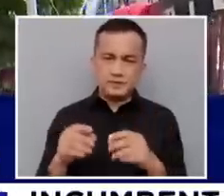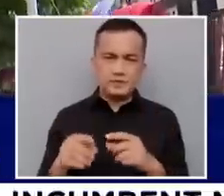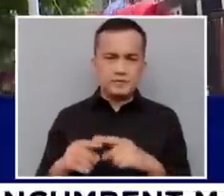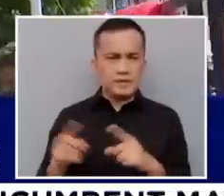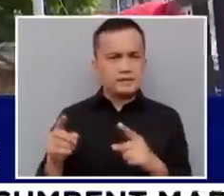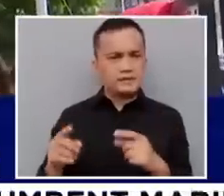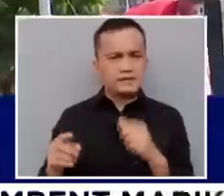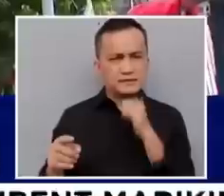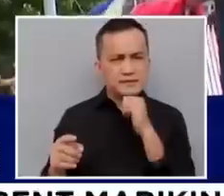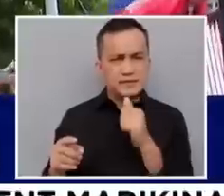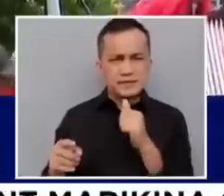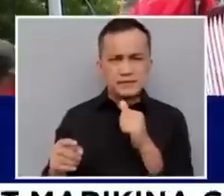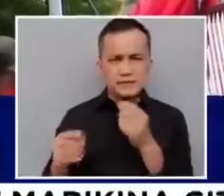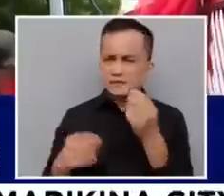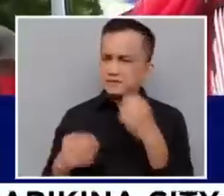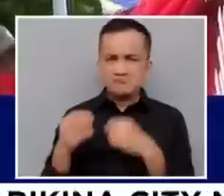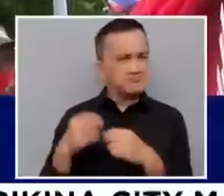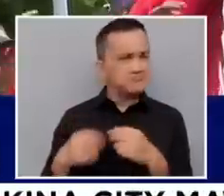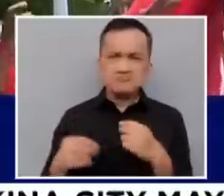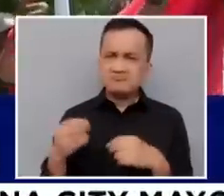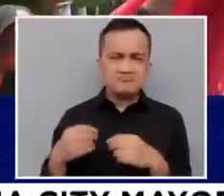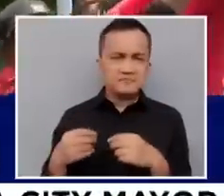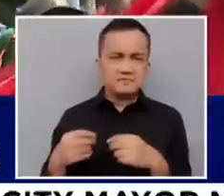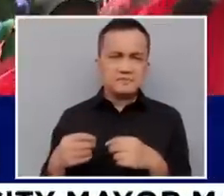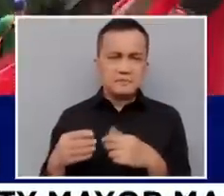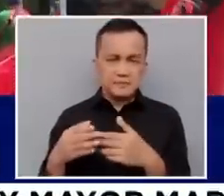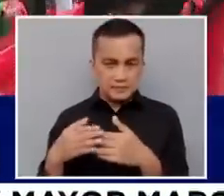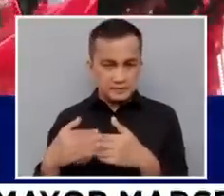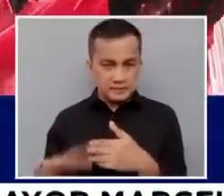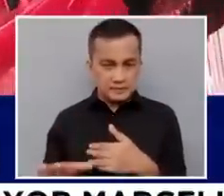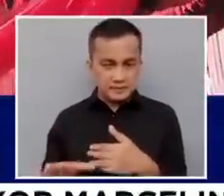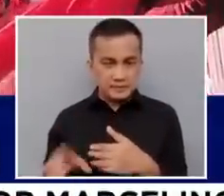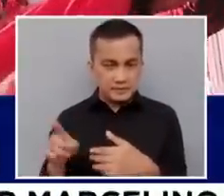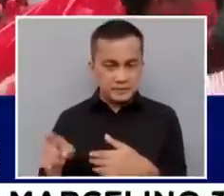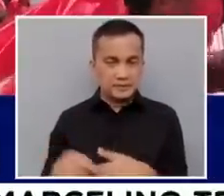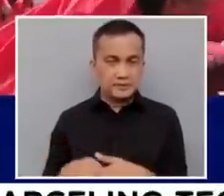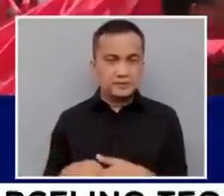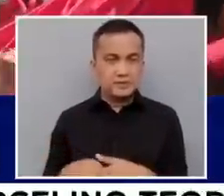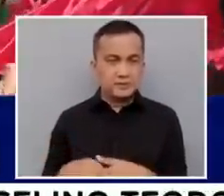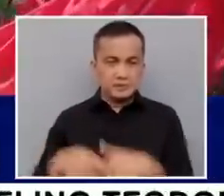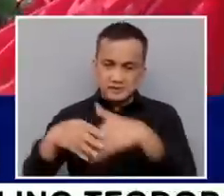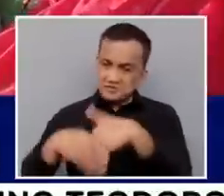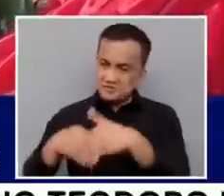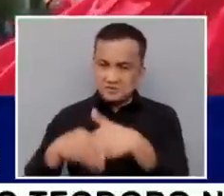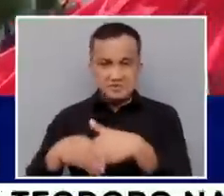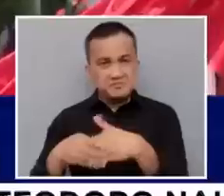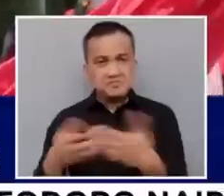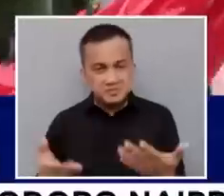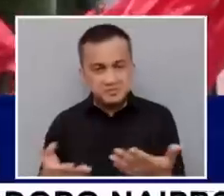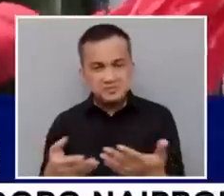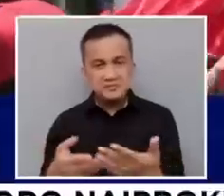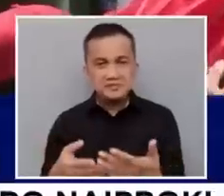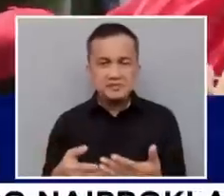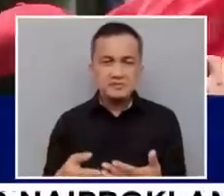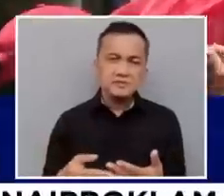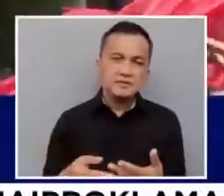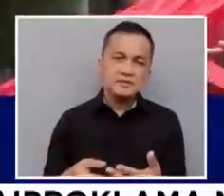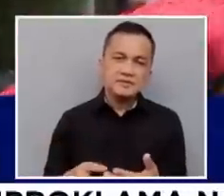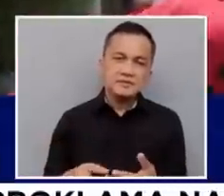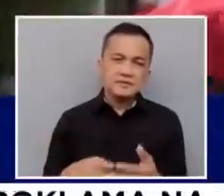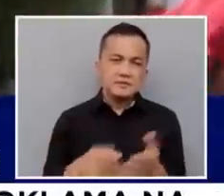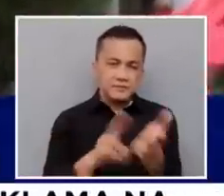nagkaroon ng parang salo-salo. It was after yung shaking of hands, yung signing ng mga